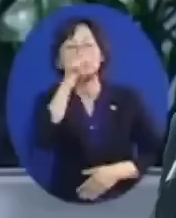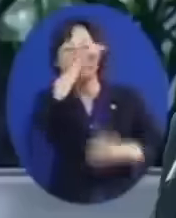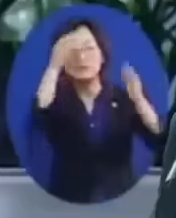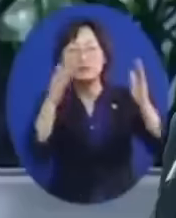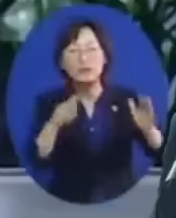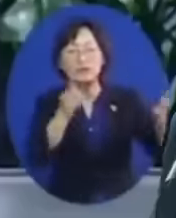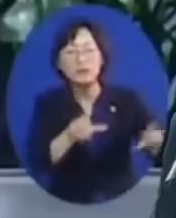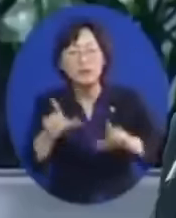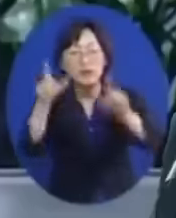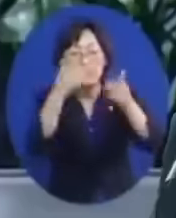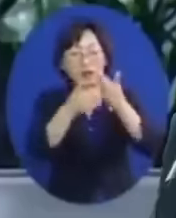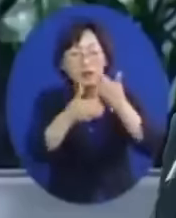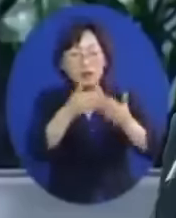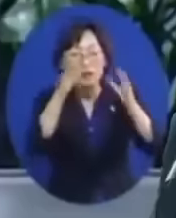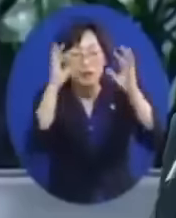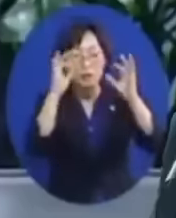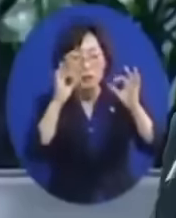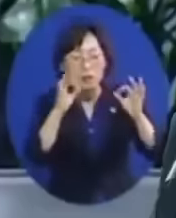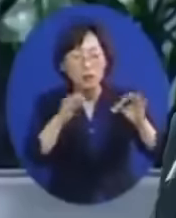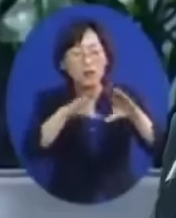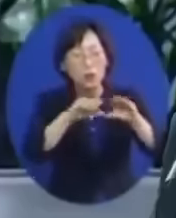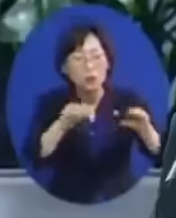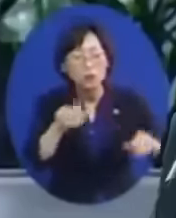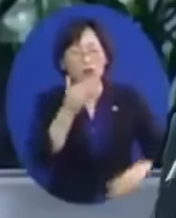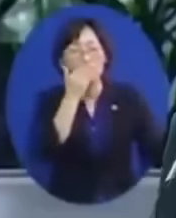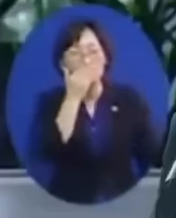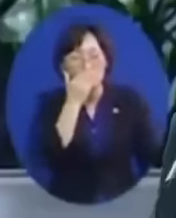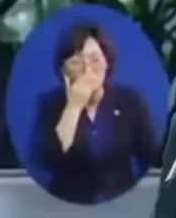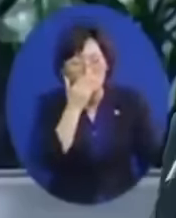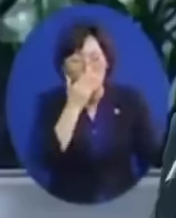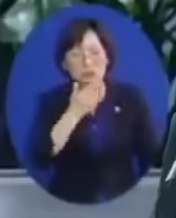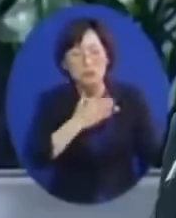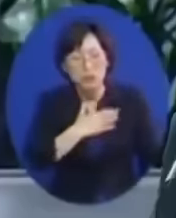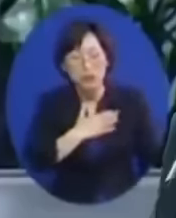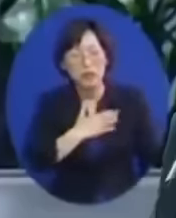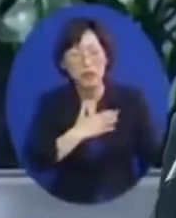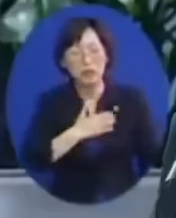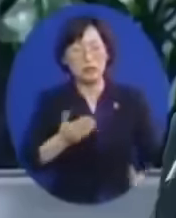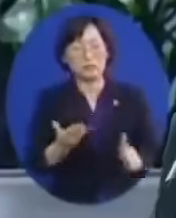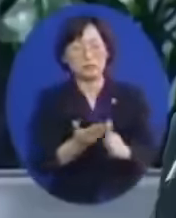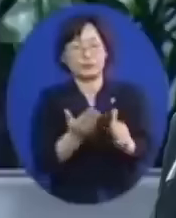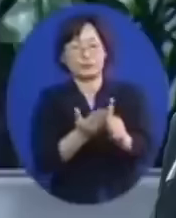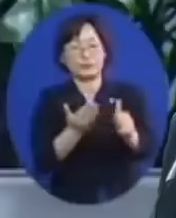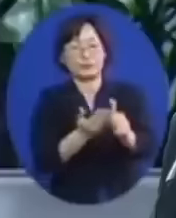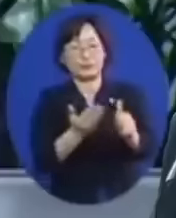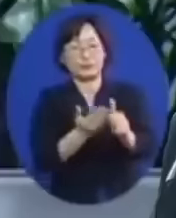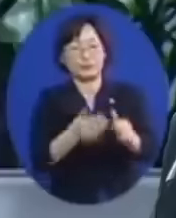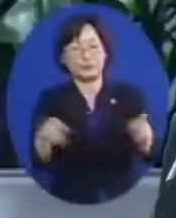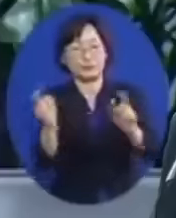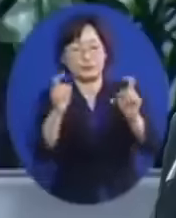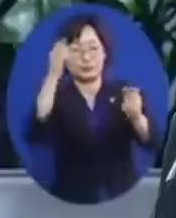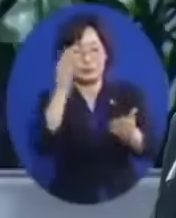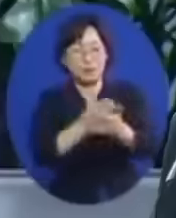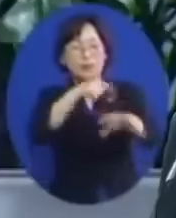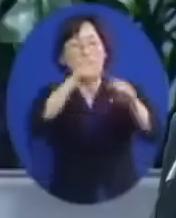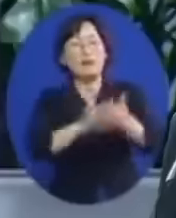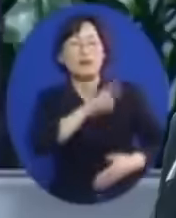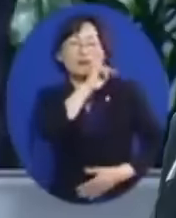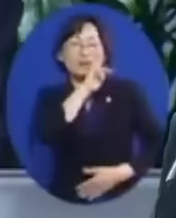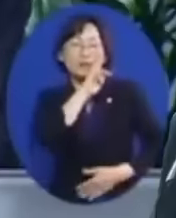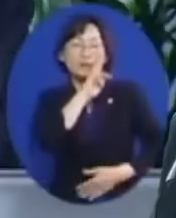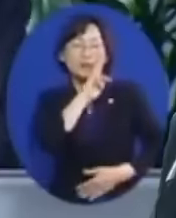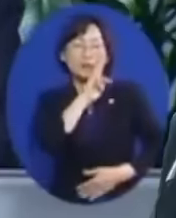살아보니까 온유하고 겸손해서 나를 양보함으로 논쟁에 안 걸리는 거고 마음의 평화를 얻는